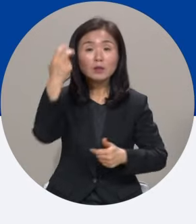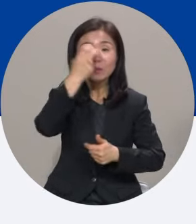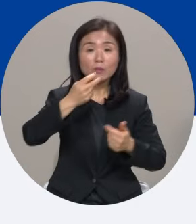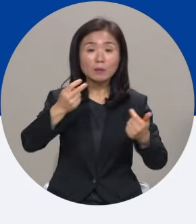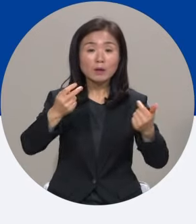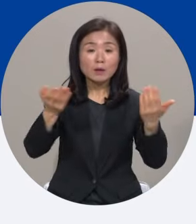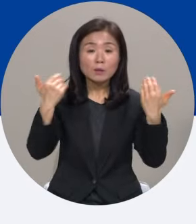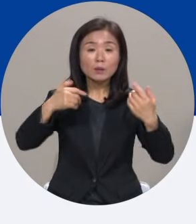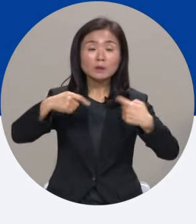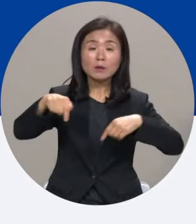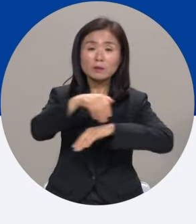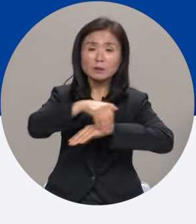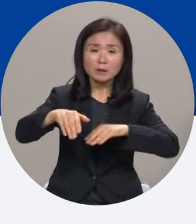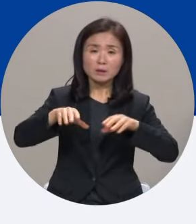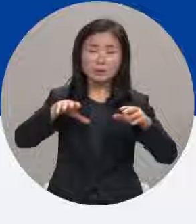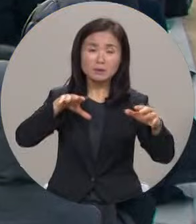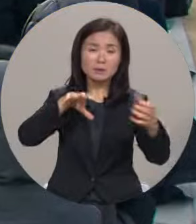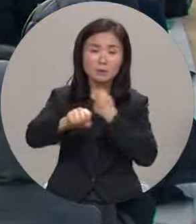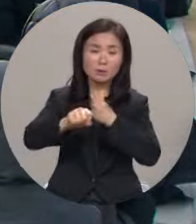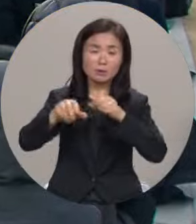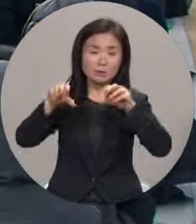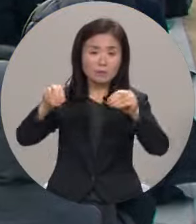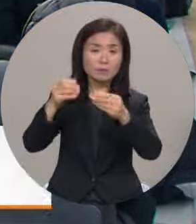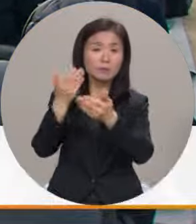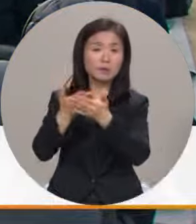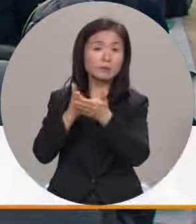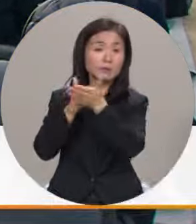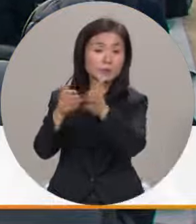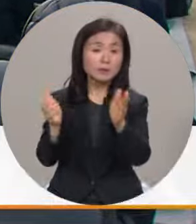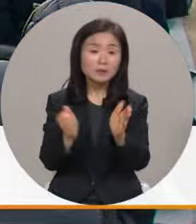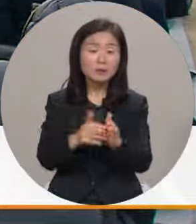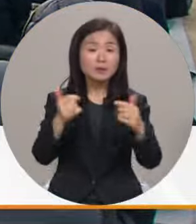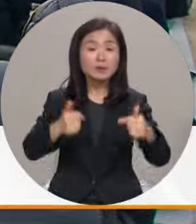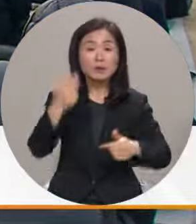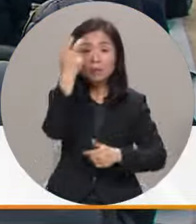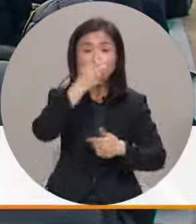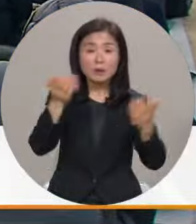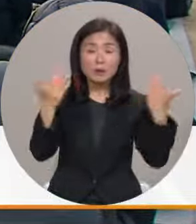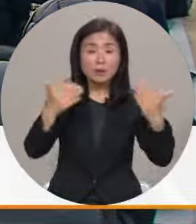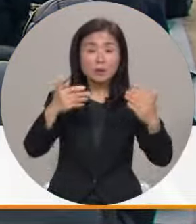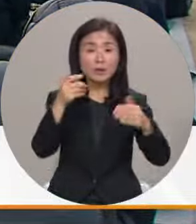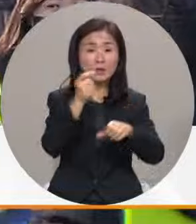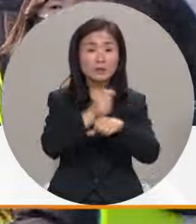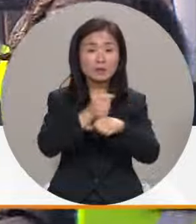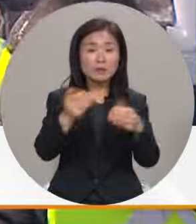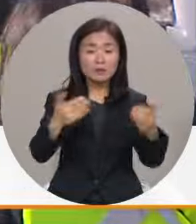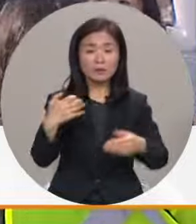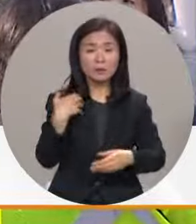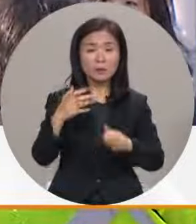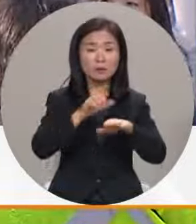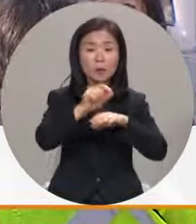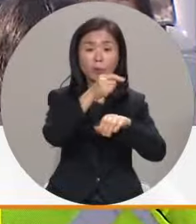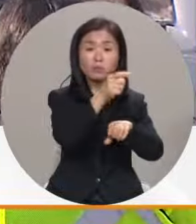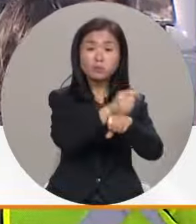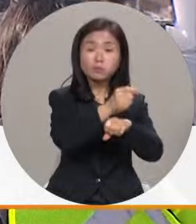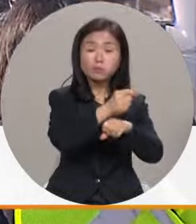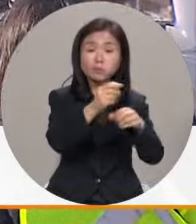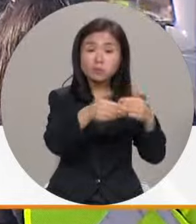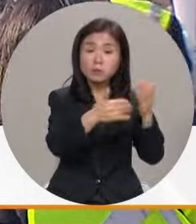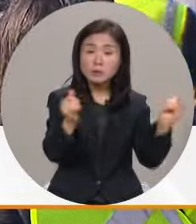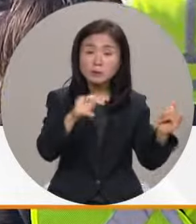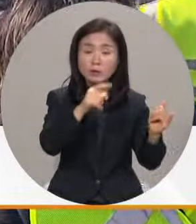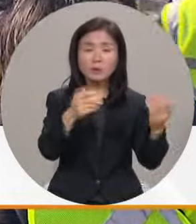중단하라고 요구하고 있습니다 늘봄 학교에 행정 업무를 담당하게 될 지방 공무원들도 업무 부담이 늘어날